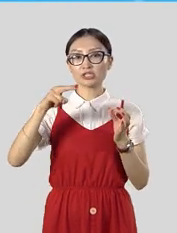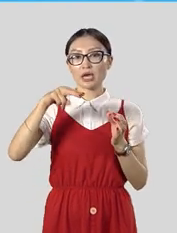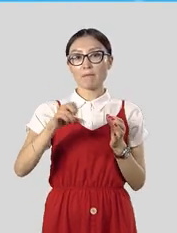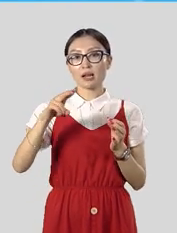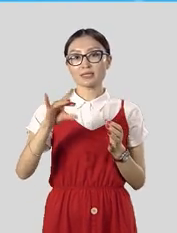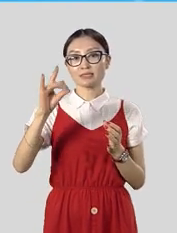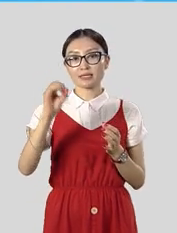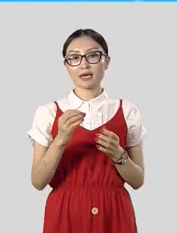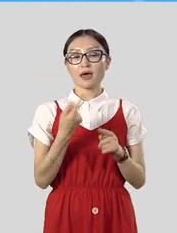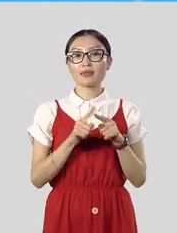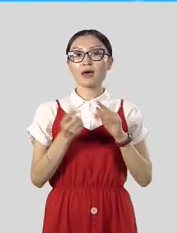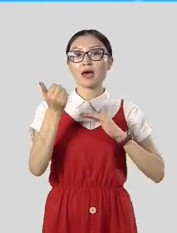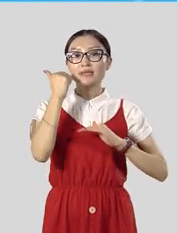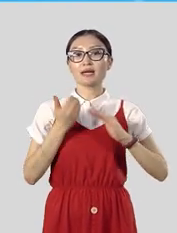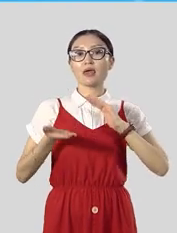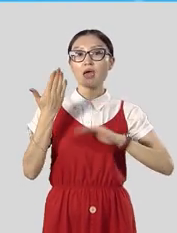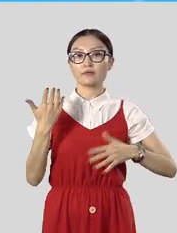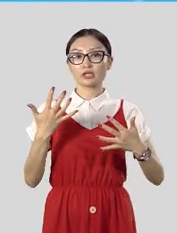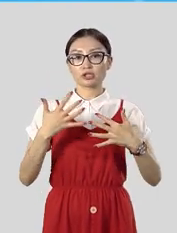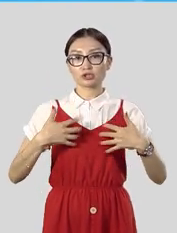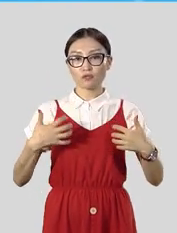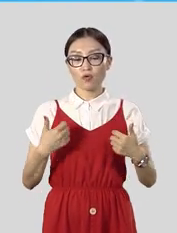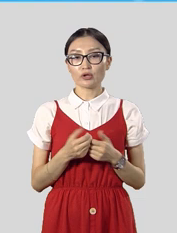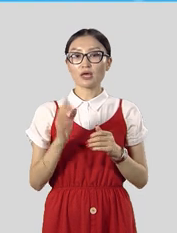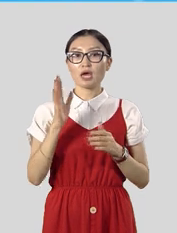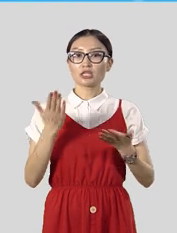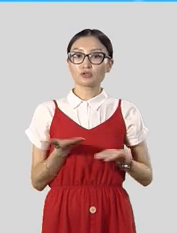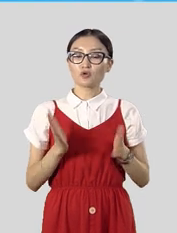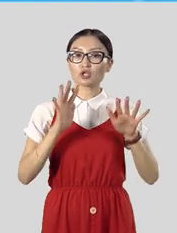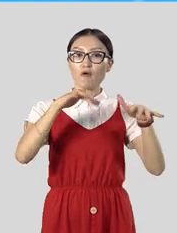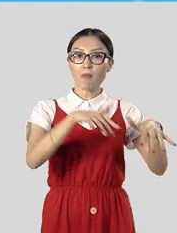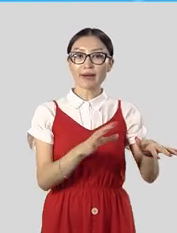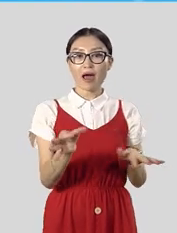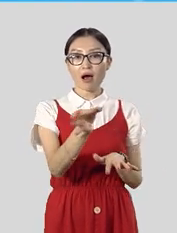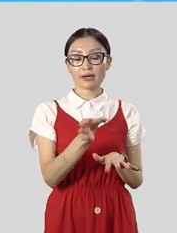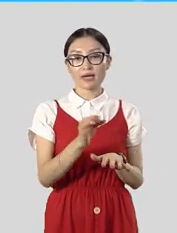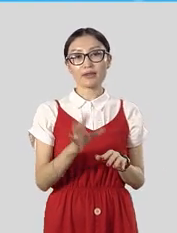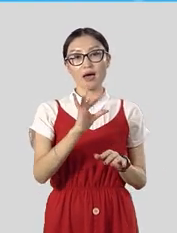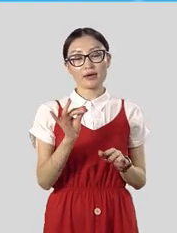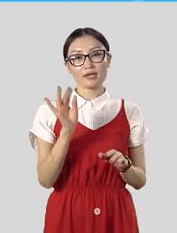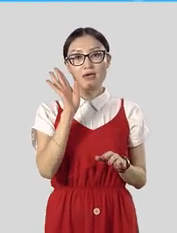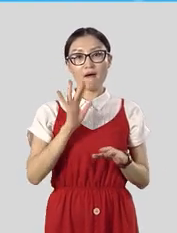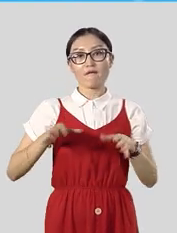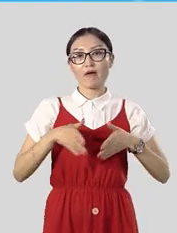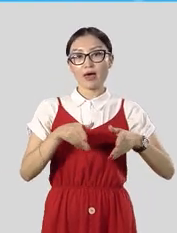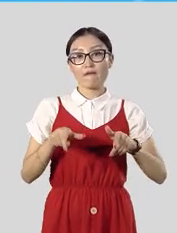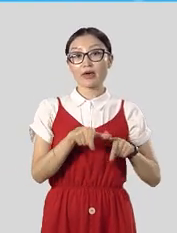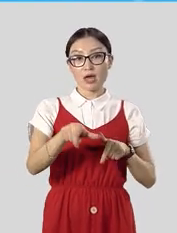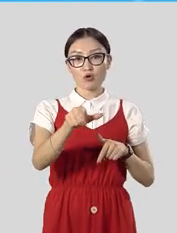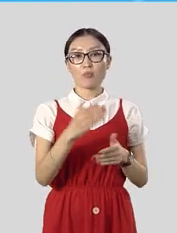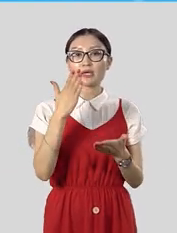Кишечно-полостные – это древние животные, обитающие в морях, океанах и пресных водоемах,